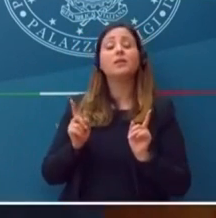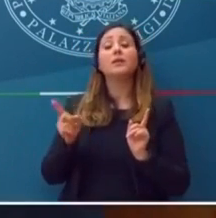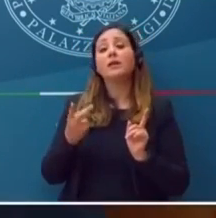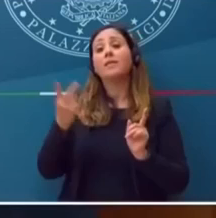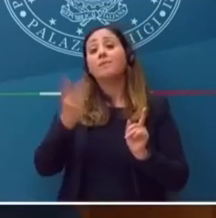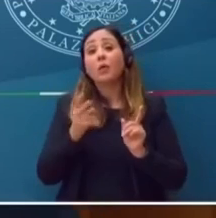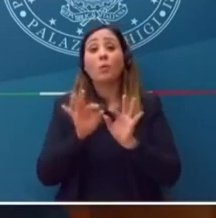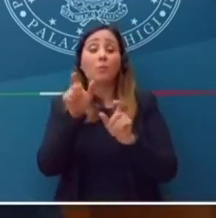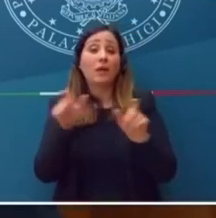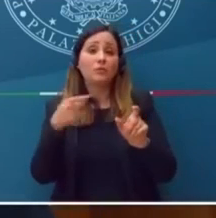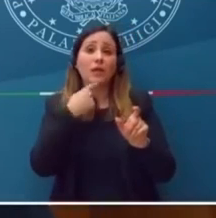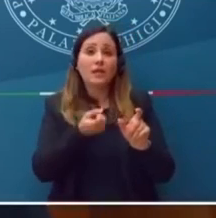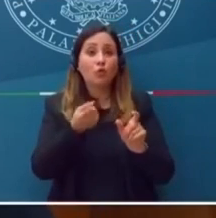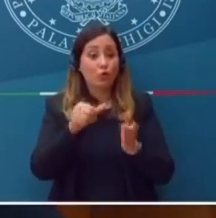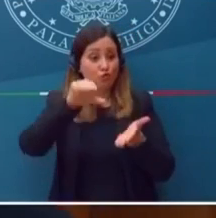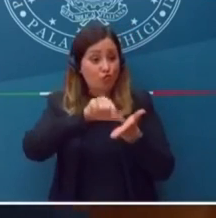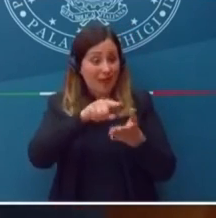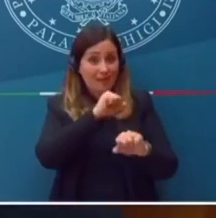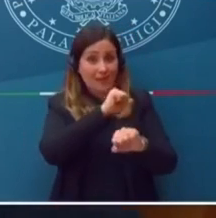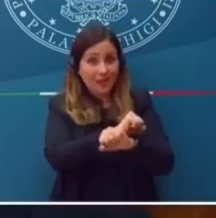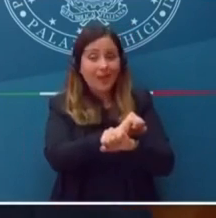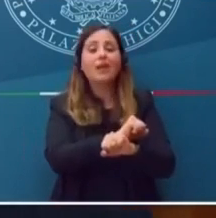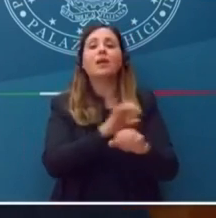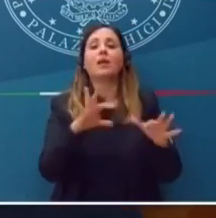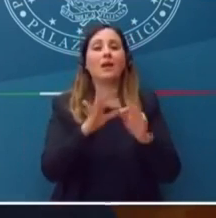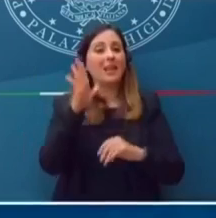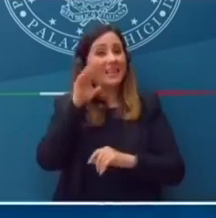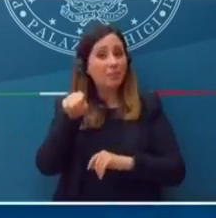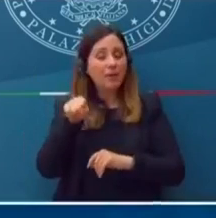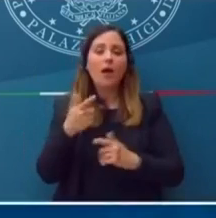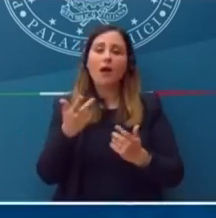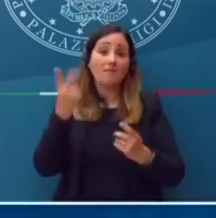salva. Le chiedo come risponde a queste critiche.